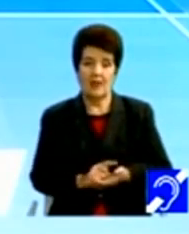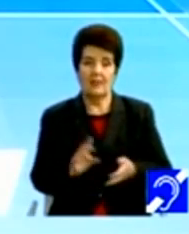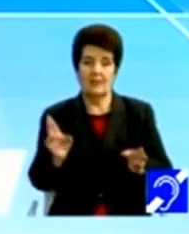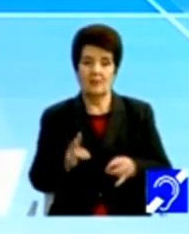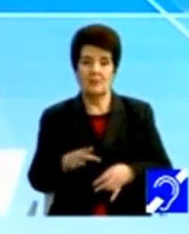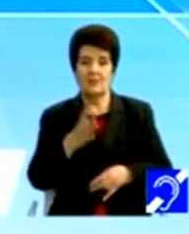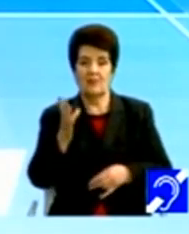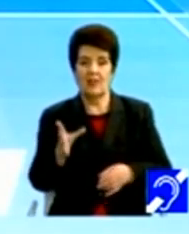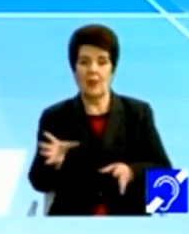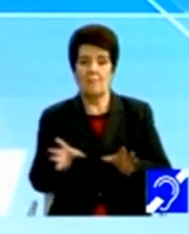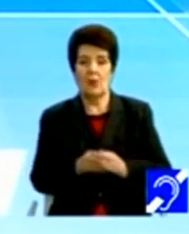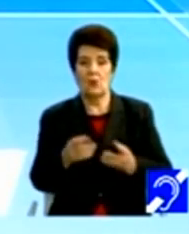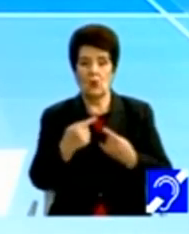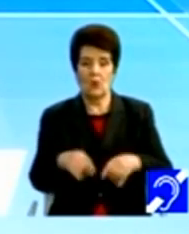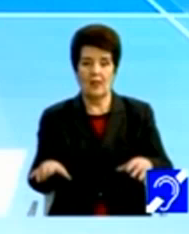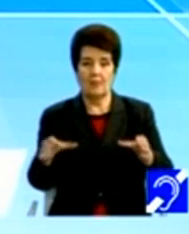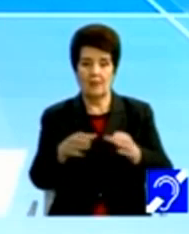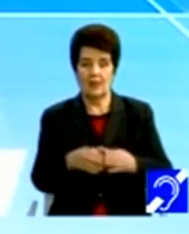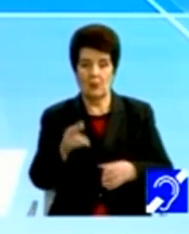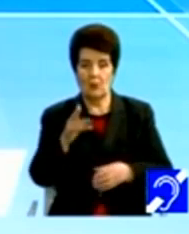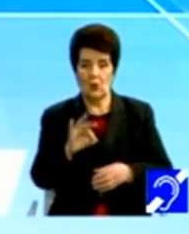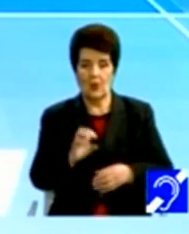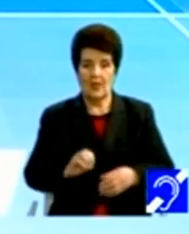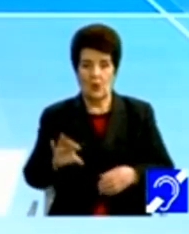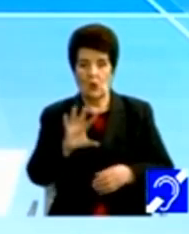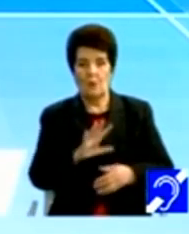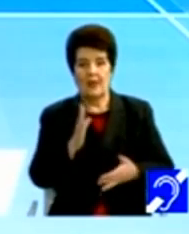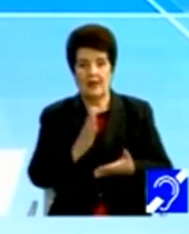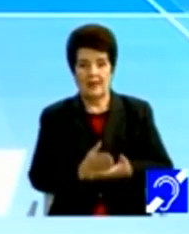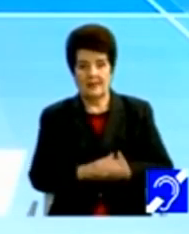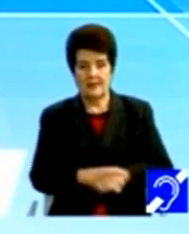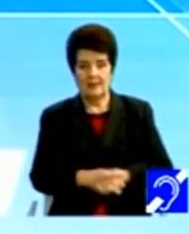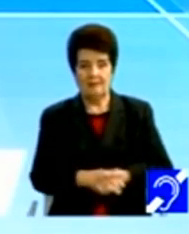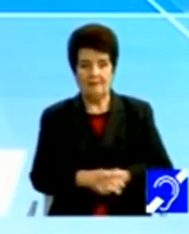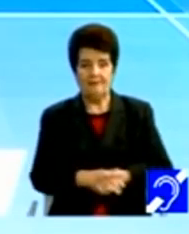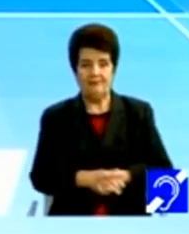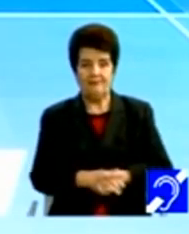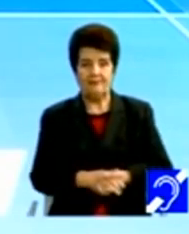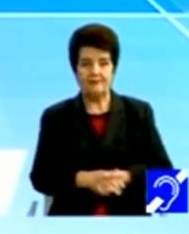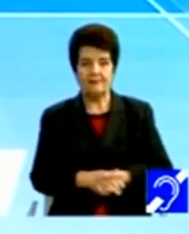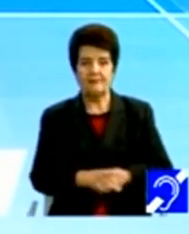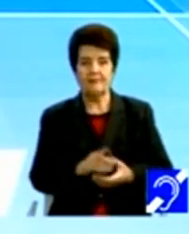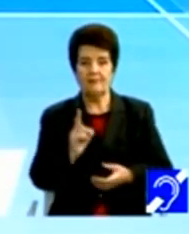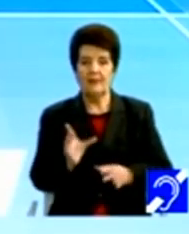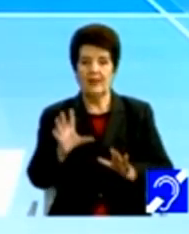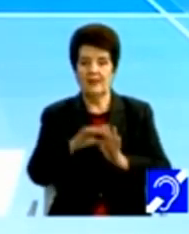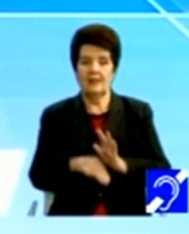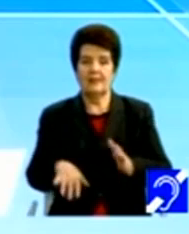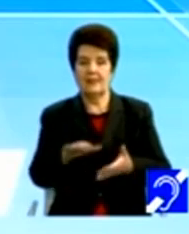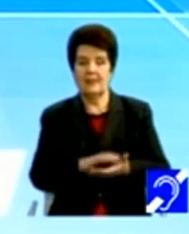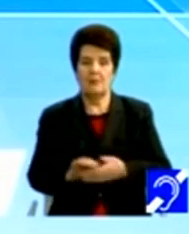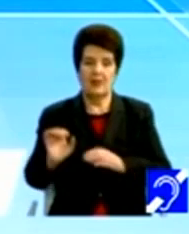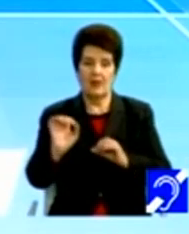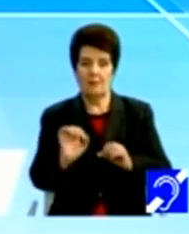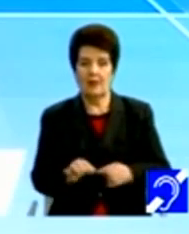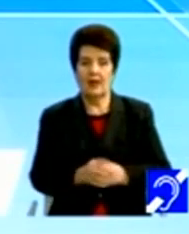făcut împreună cu alte partide pro-europene este integrarea sistemului de